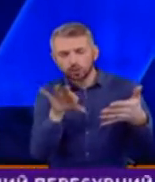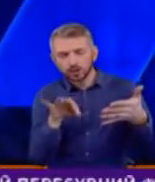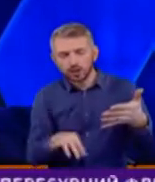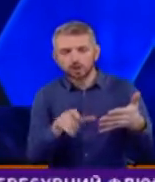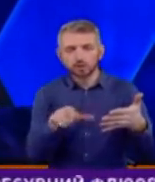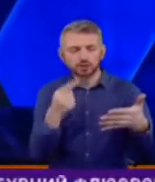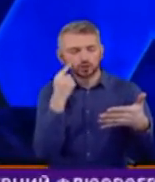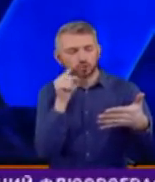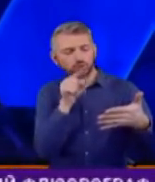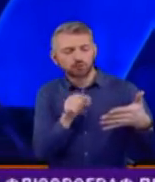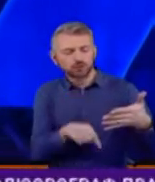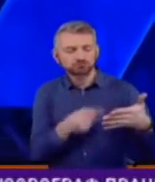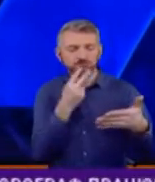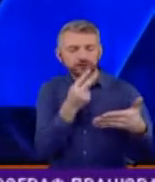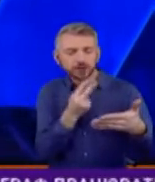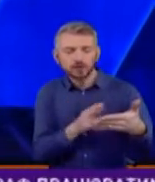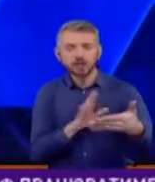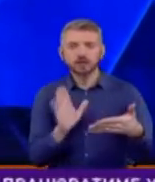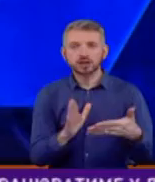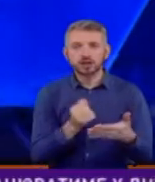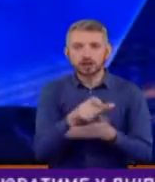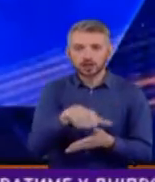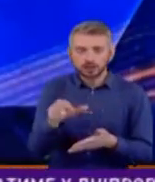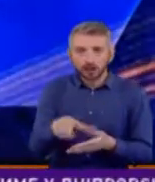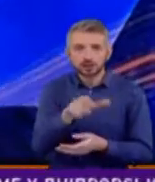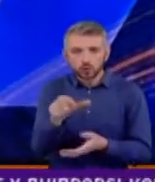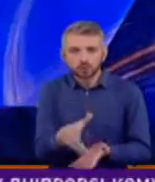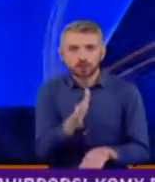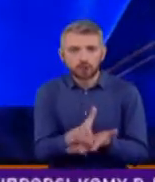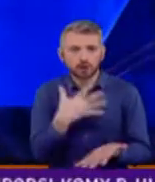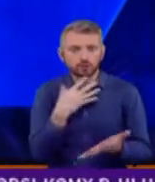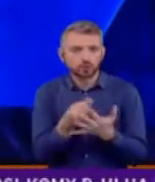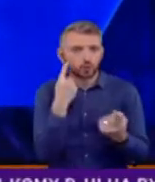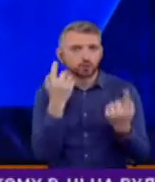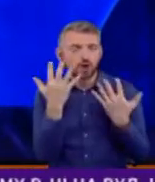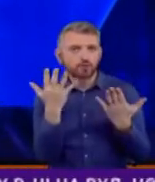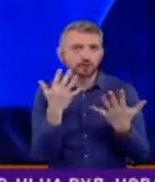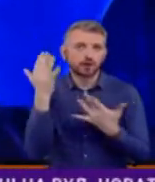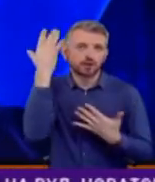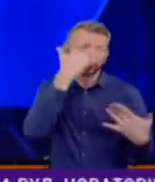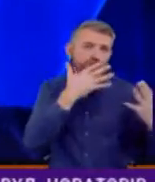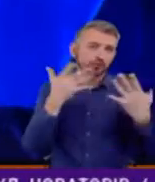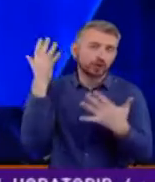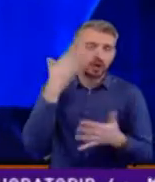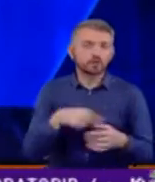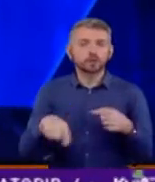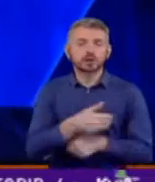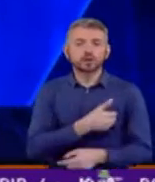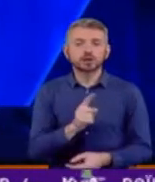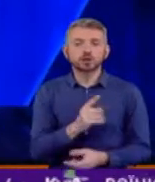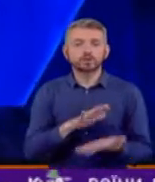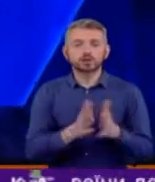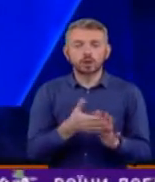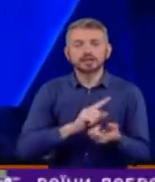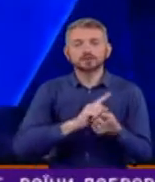люди дивилися, люди, не тільки кандидати, але й люди мали якісь свої уявлення, не знаю, рожеві сни, не рожеві сни, але вони хотіли, щоб